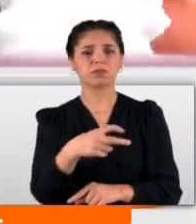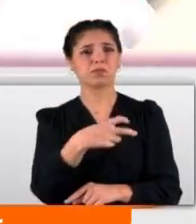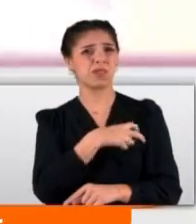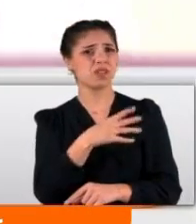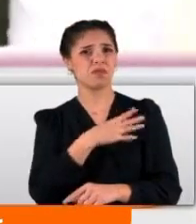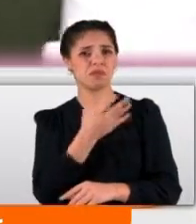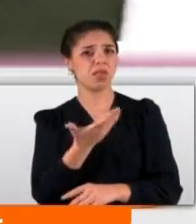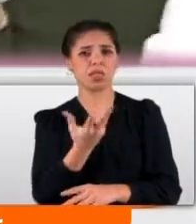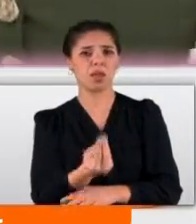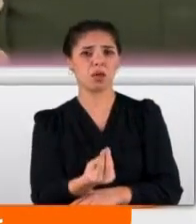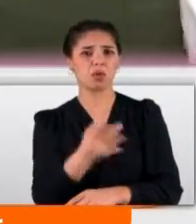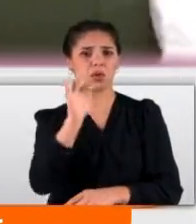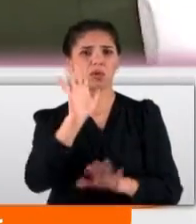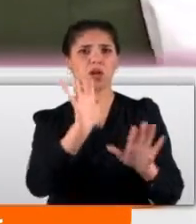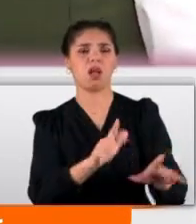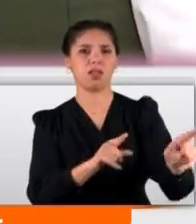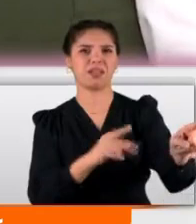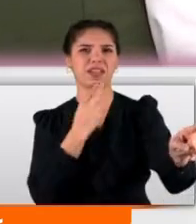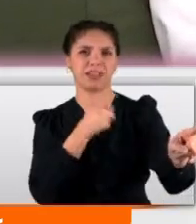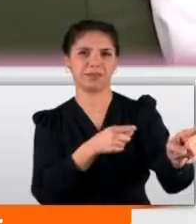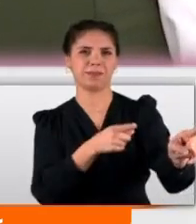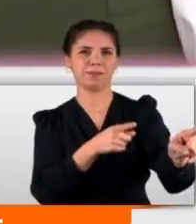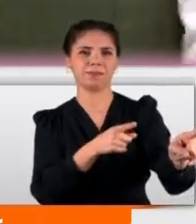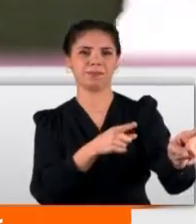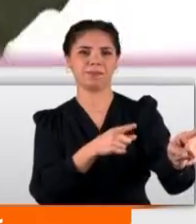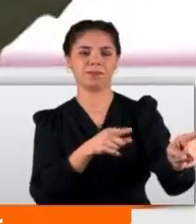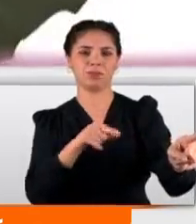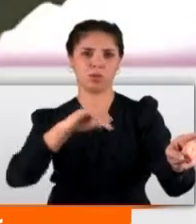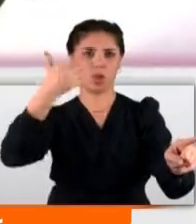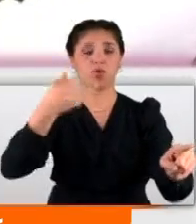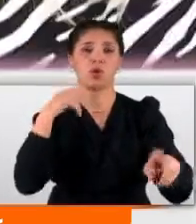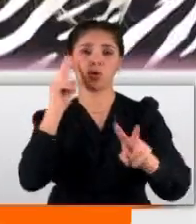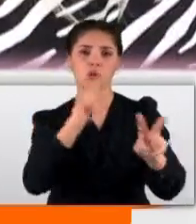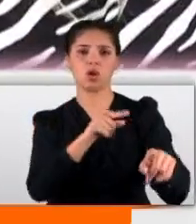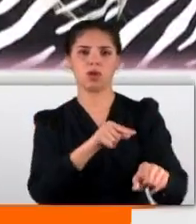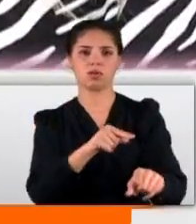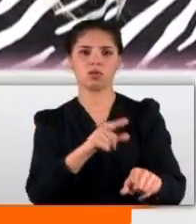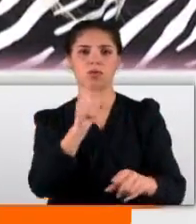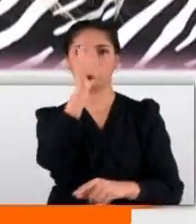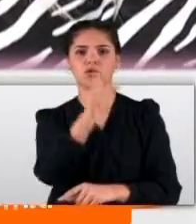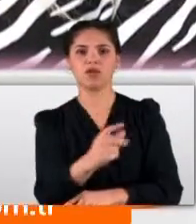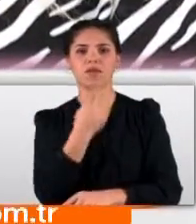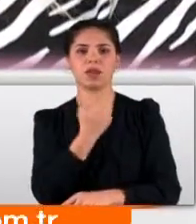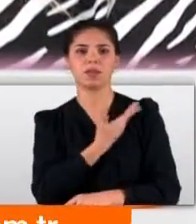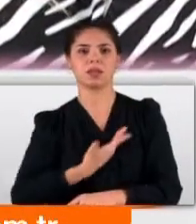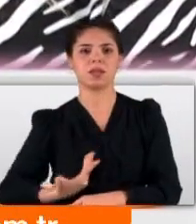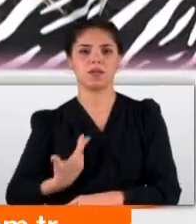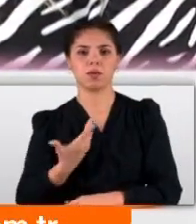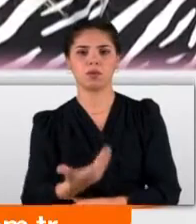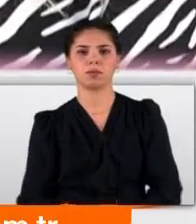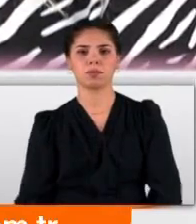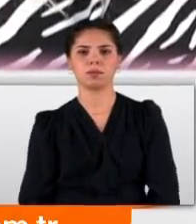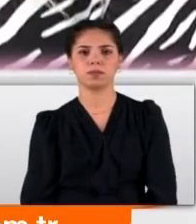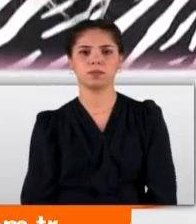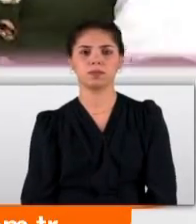vardı. Ne oldu? Ortada kaldı. Bundan sonra göreceğim onun halini. Cevriye Hanım'ı seviyorum. Ay